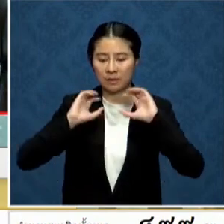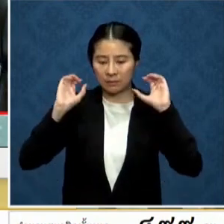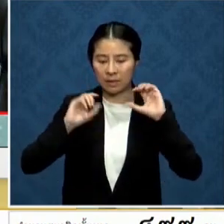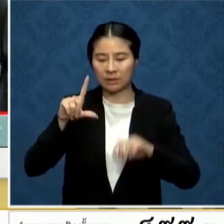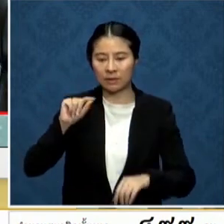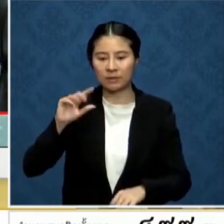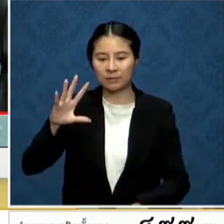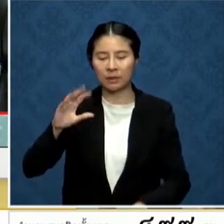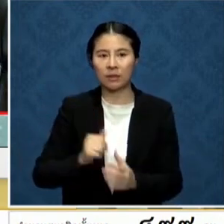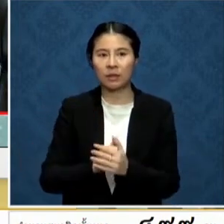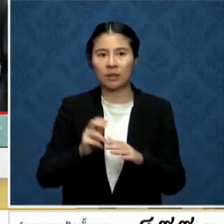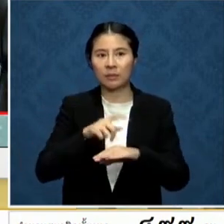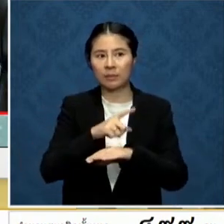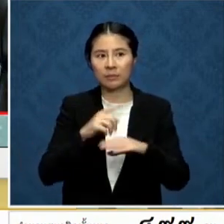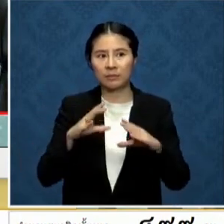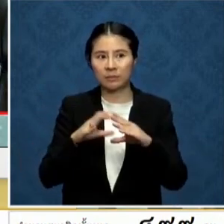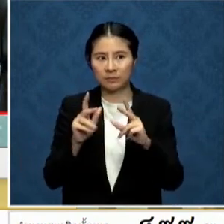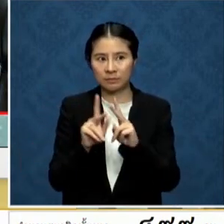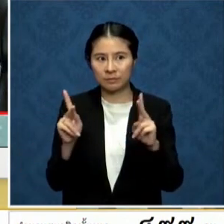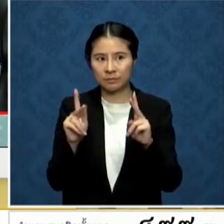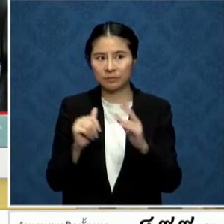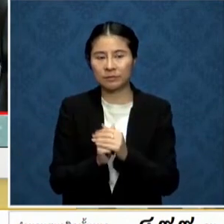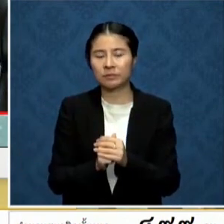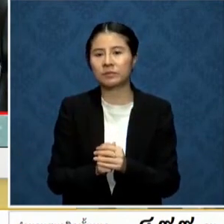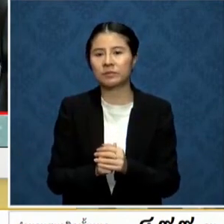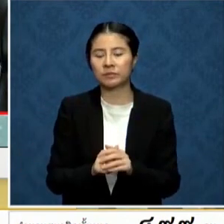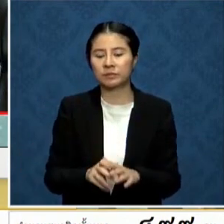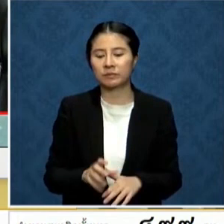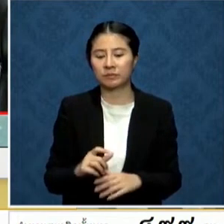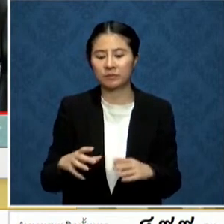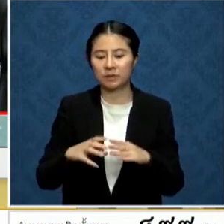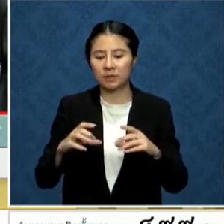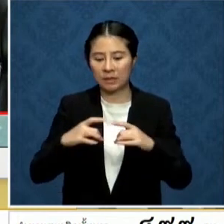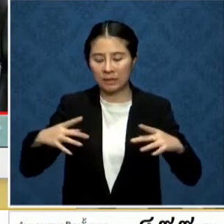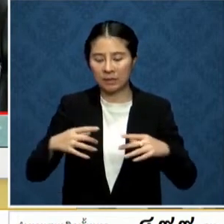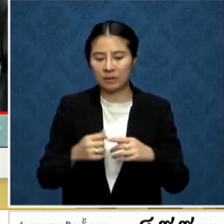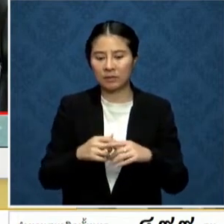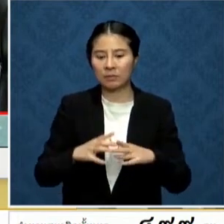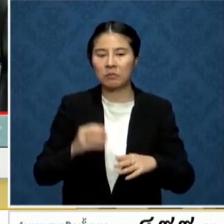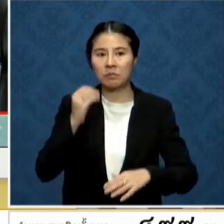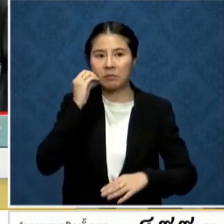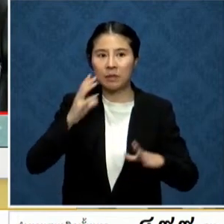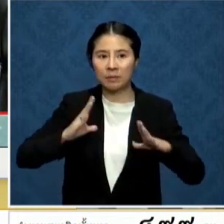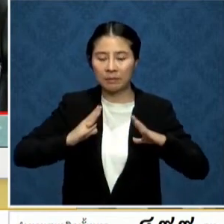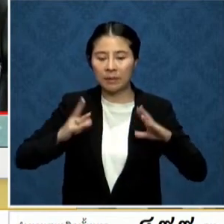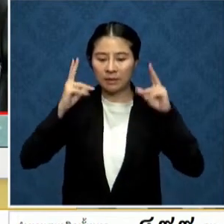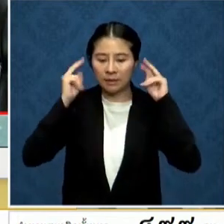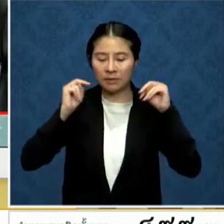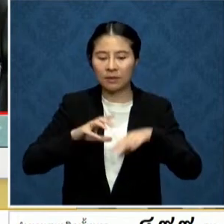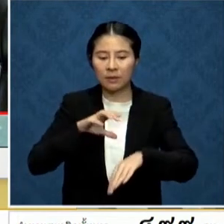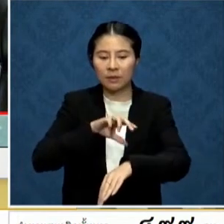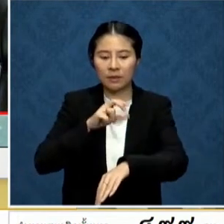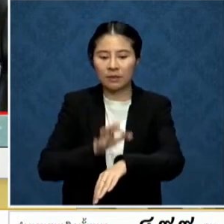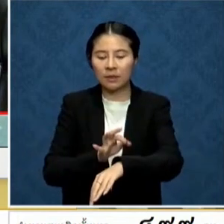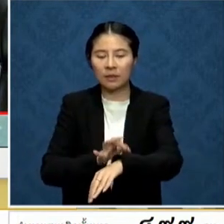ประธานเป็นฝ่ายค้านมีการตรวจสอบเรื่องเรื่องสำคัญมากมายนะครับบ้านพรรคนายกบ้านพรรคหลวงนาฬิกาเพื่อน